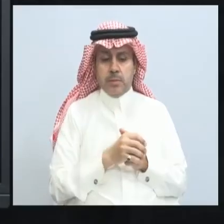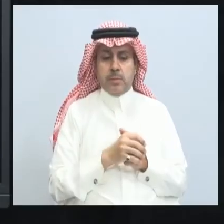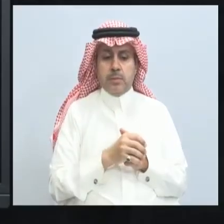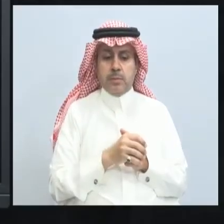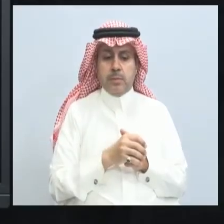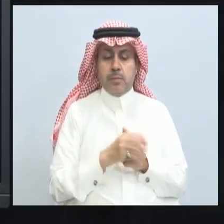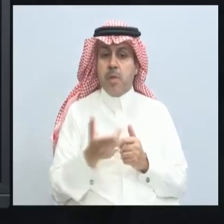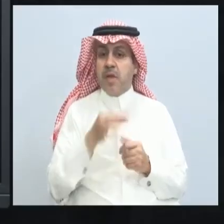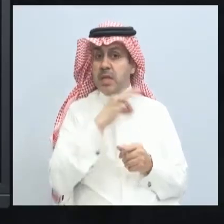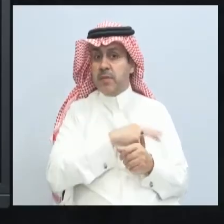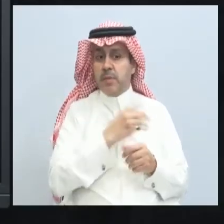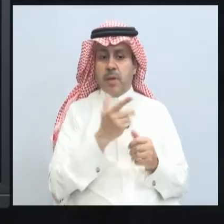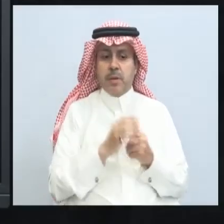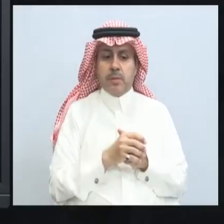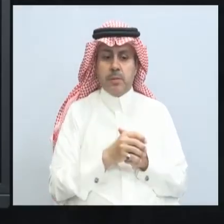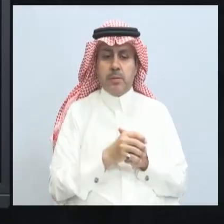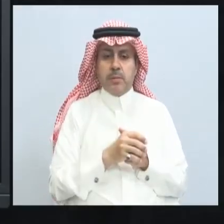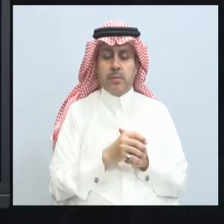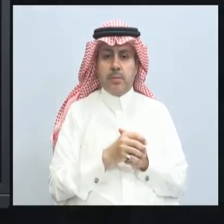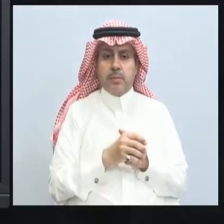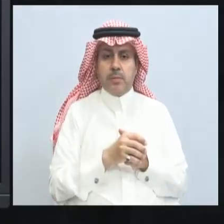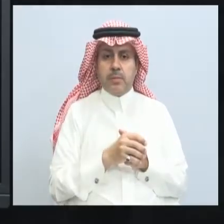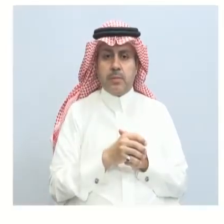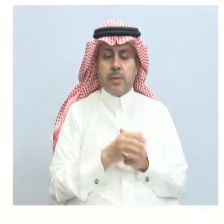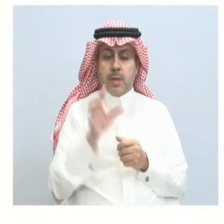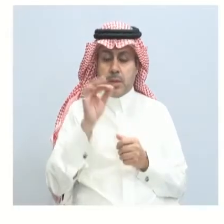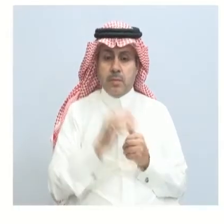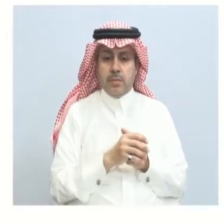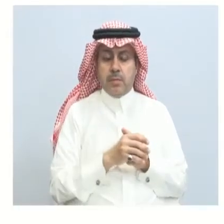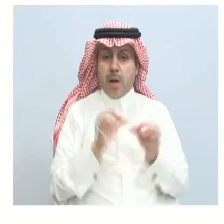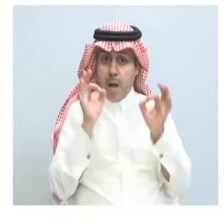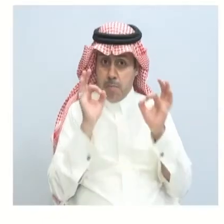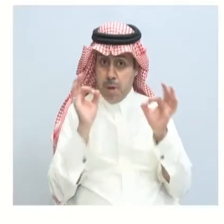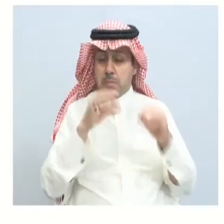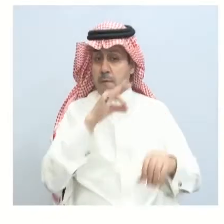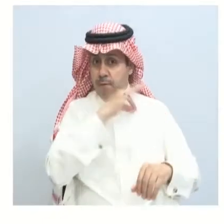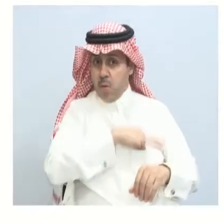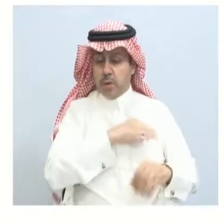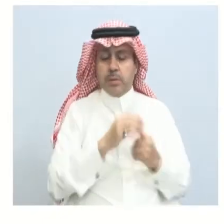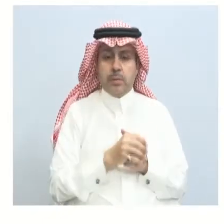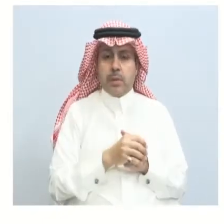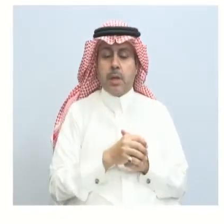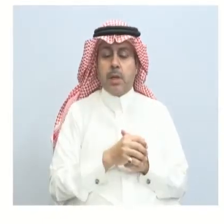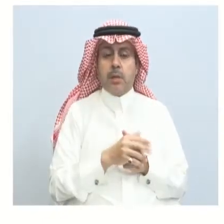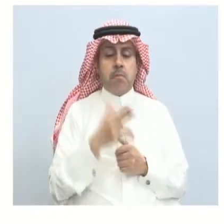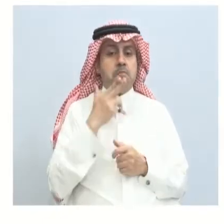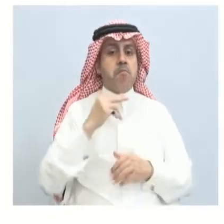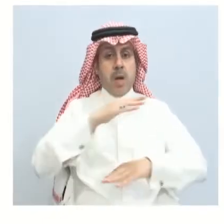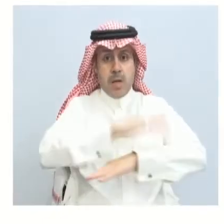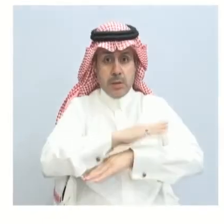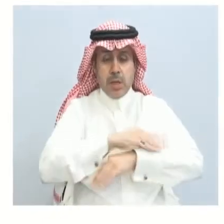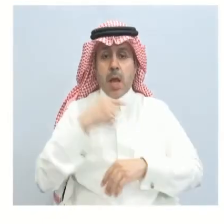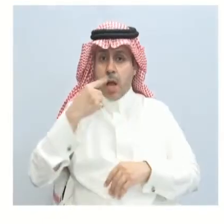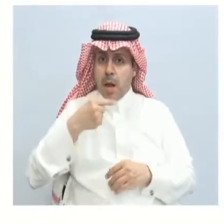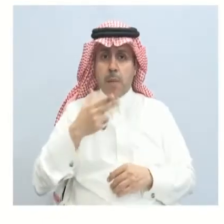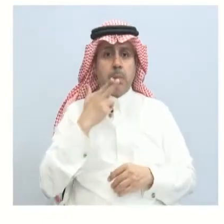ماذا نستفيد احسنتم نقول ابرز تلك الفوائد ان من الاخلاق الحسنه طيب